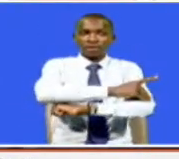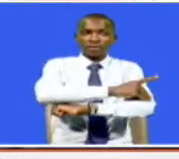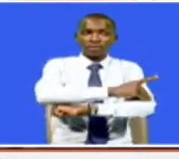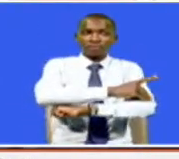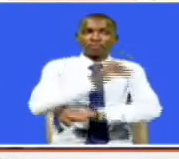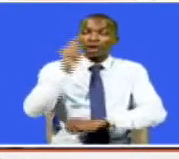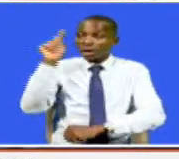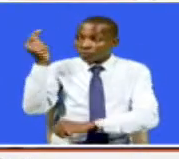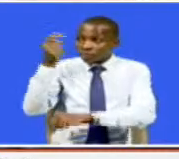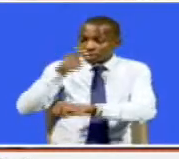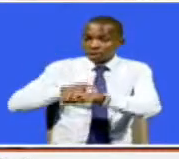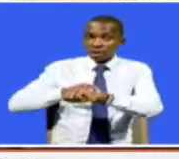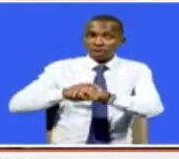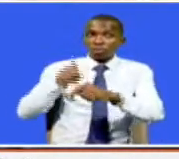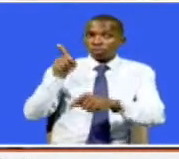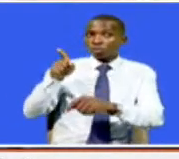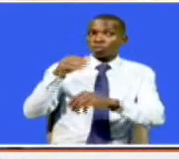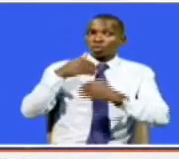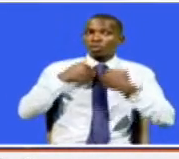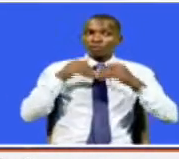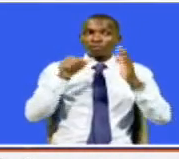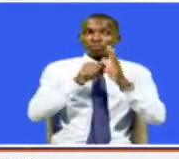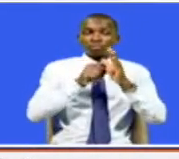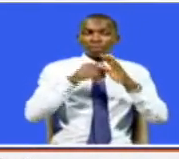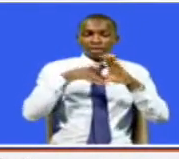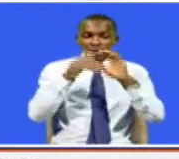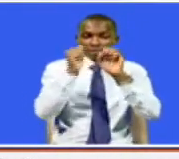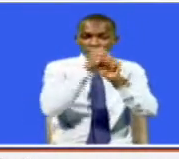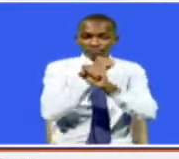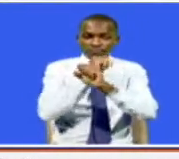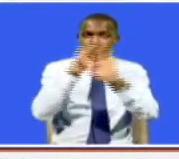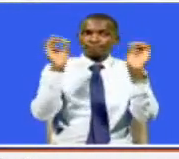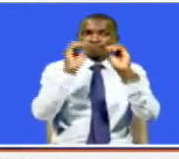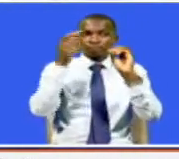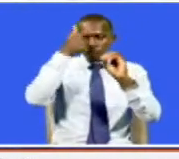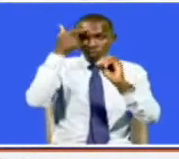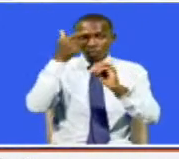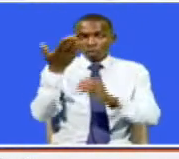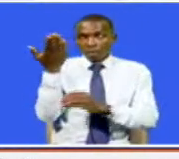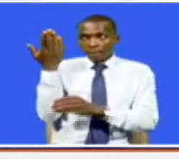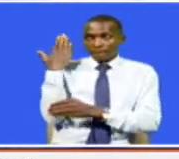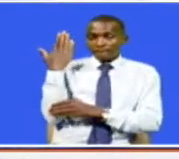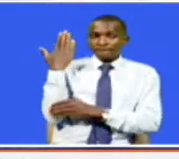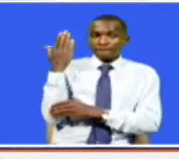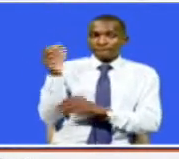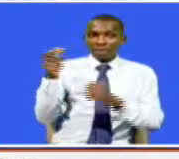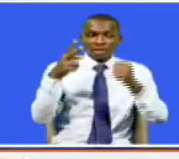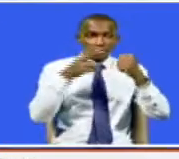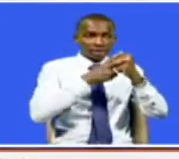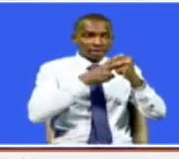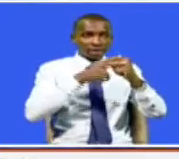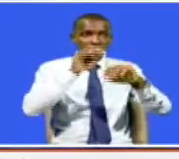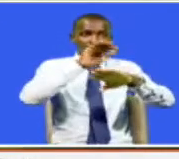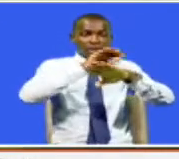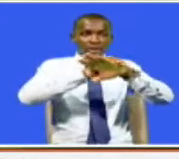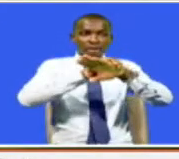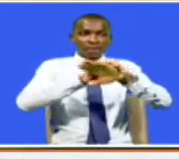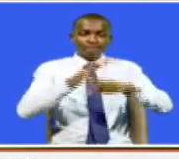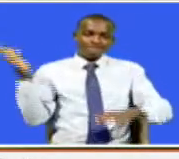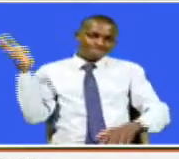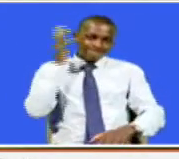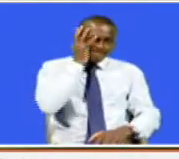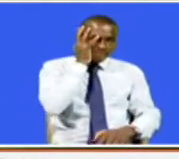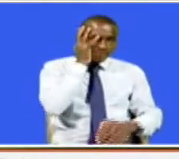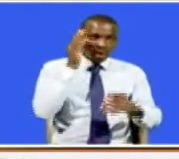ya kwanza Barasa kujikuta mashakani na asasi za usalama, kwani Julai mwaka jana alinasa kwenye kamera akimzaba kofi